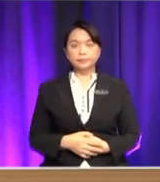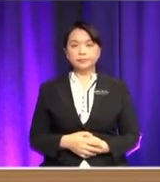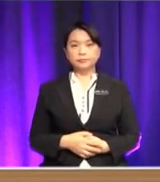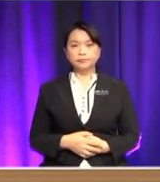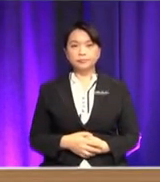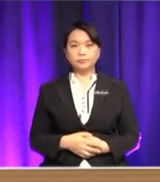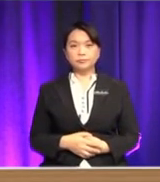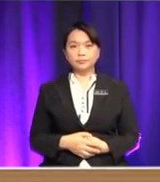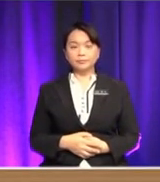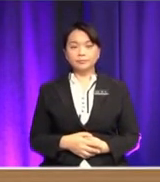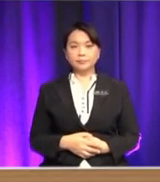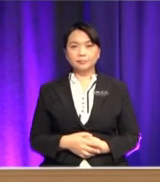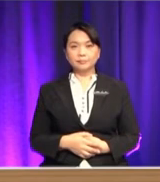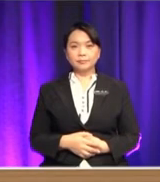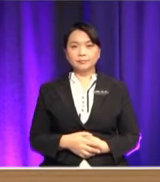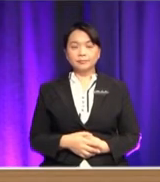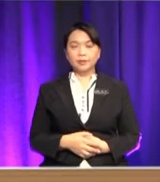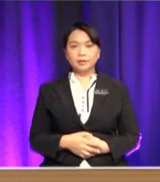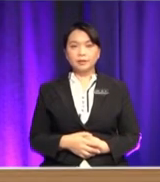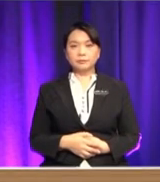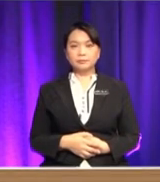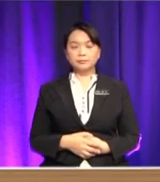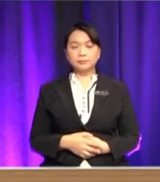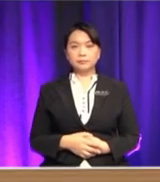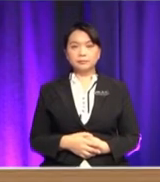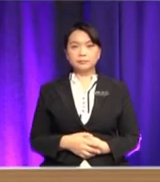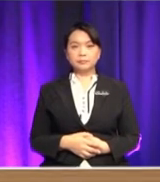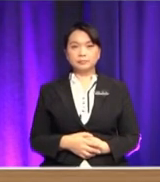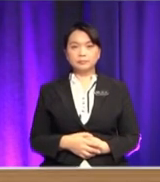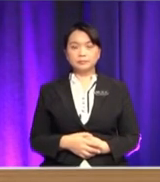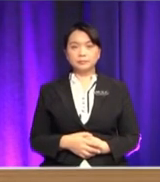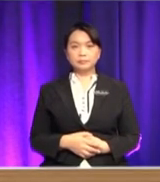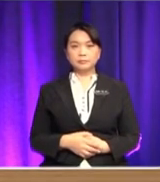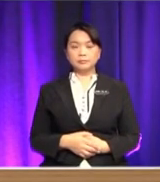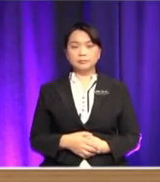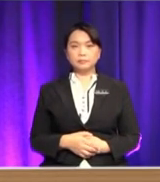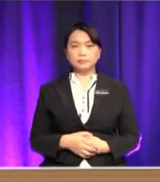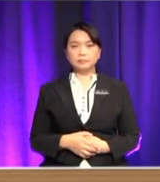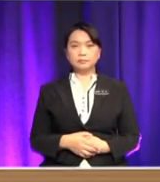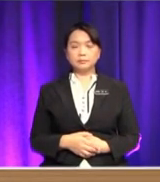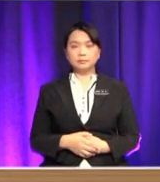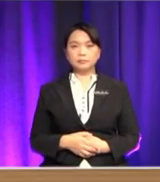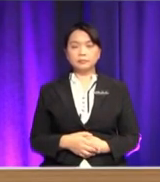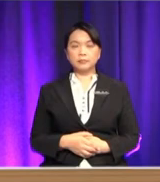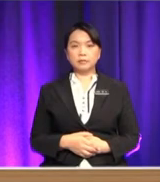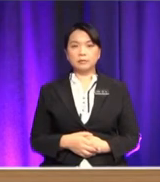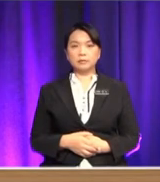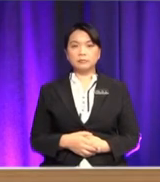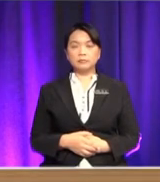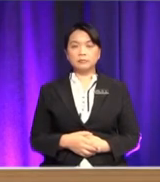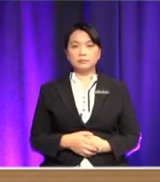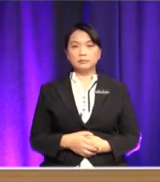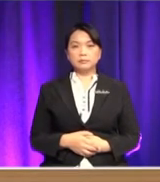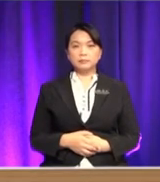bisa AC daripada pelajarannya lalu mungkin kamu udah boleh kenal pasti jenis